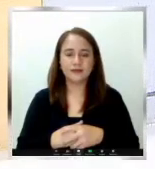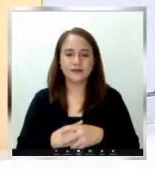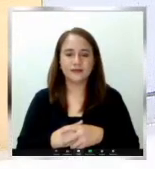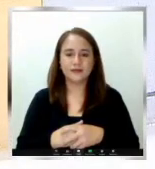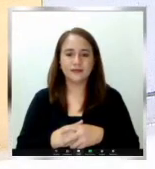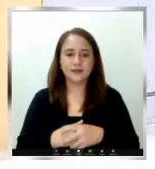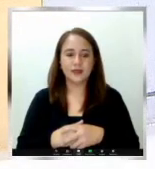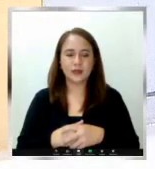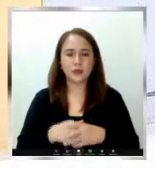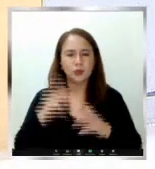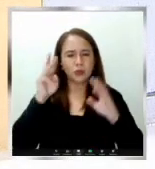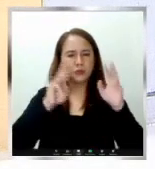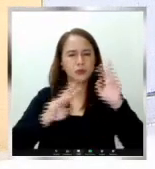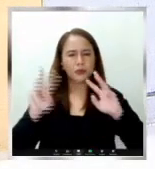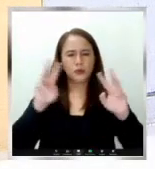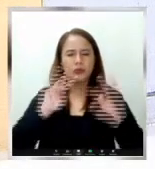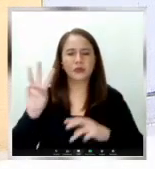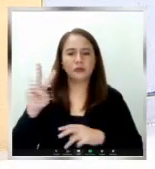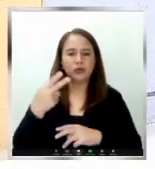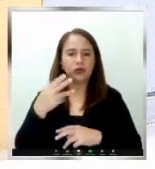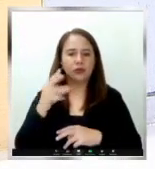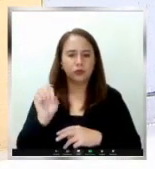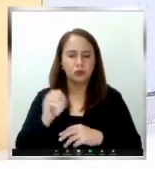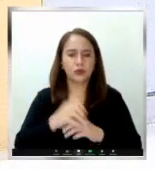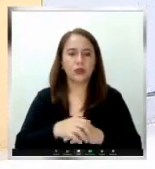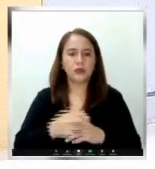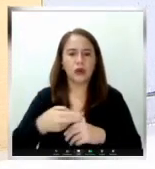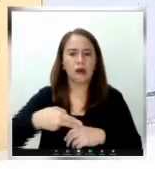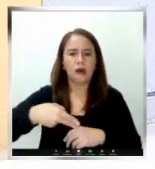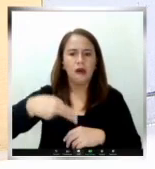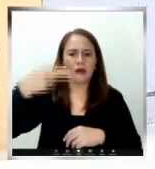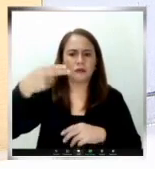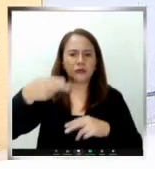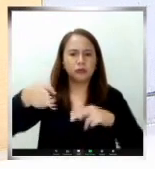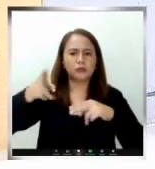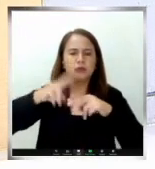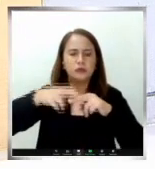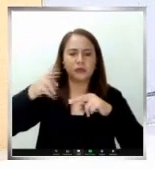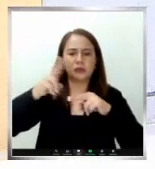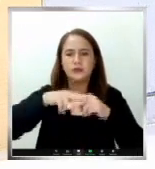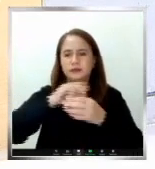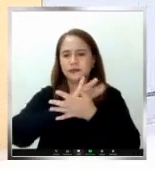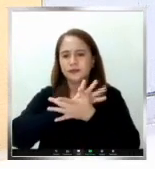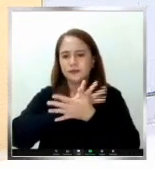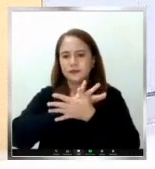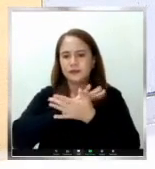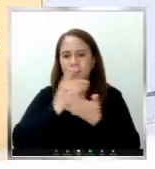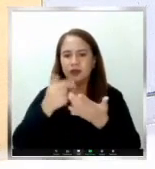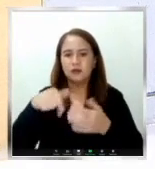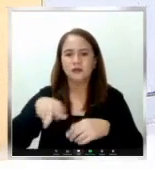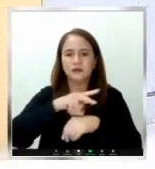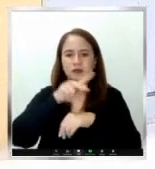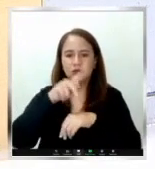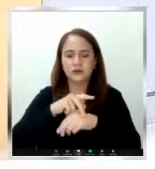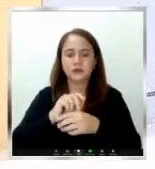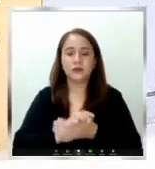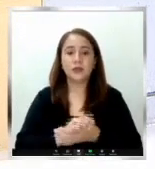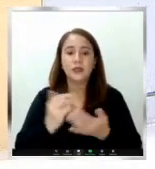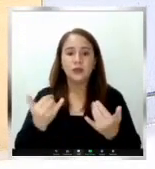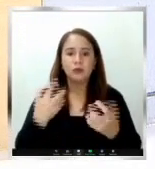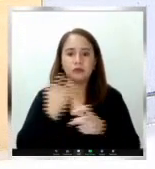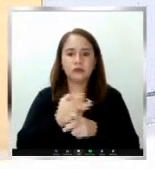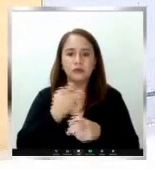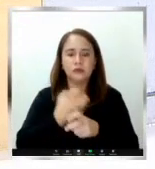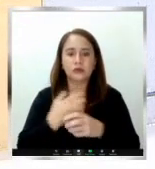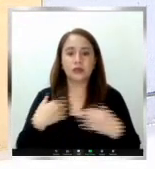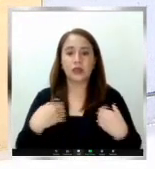Nababahala na ang World Health Organization sa pataas ng pataas ng mga kaso ng COVID-19 sa bansa. Lalo raw mahihirapan ang mga healthcare